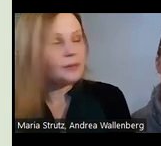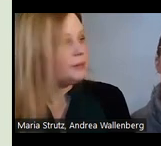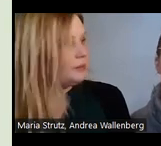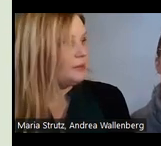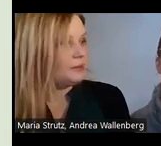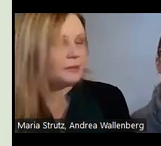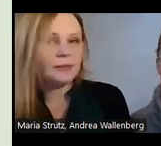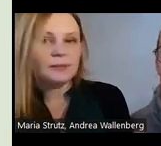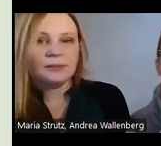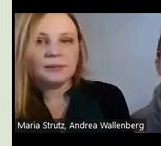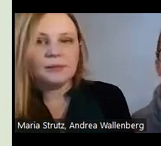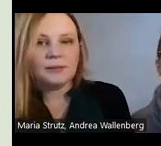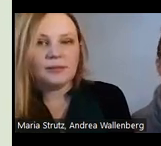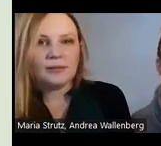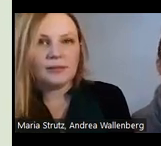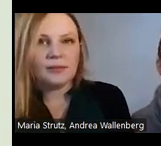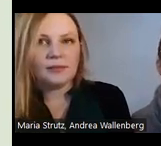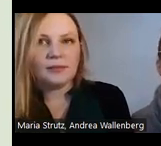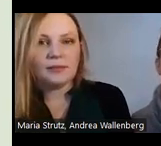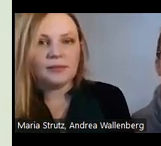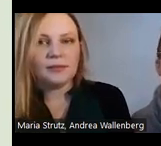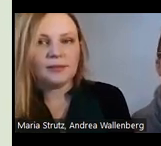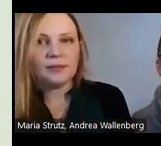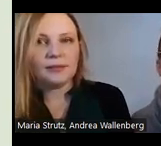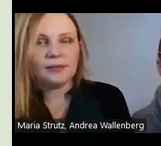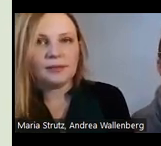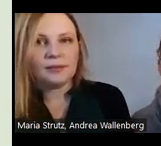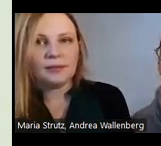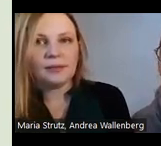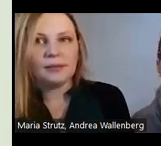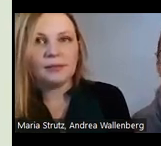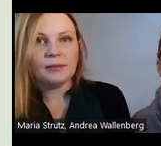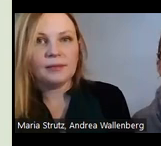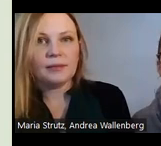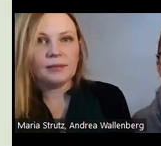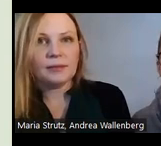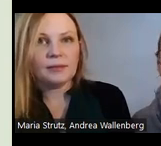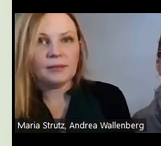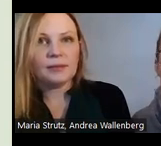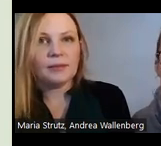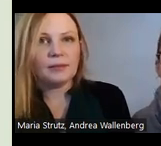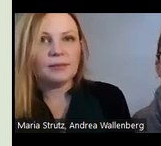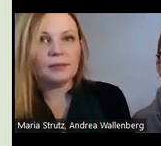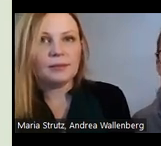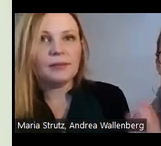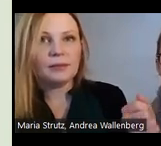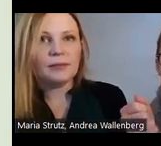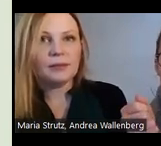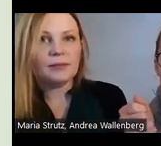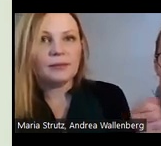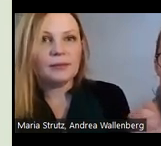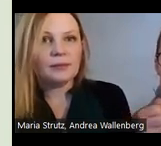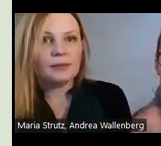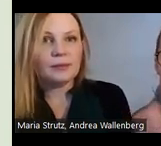en. Om barnet älskar djur, ja, men i bokläsningen, då kanske vi ska använda lite någon djurbok och visa upp